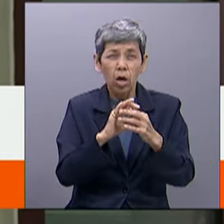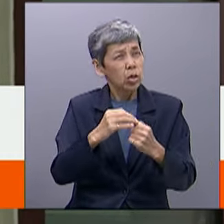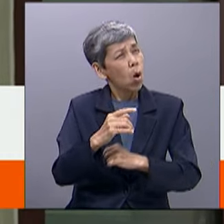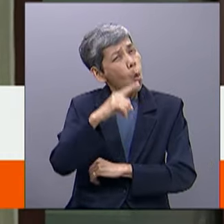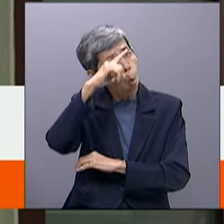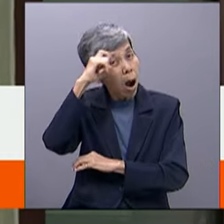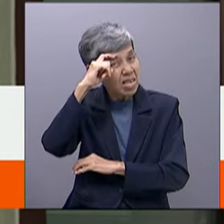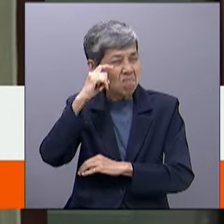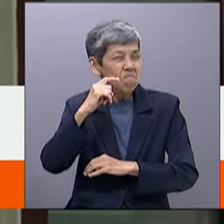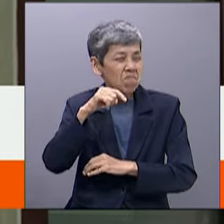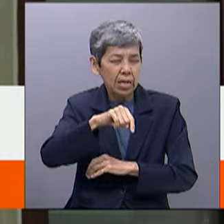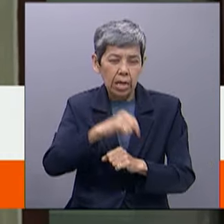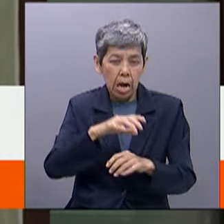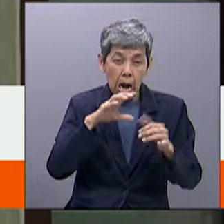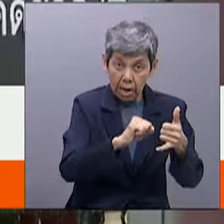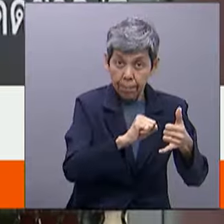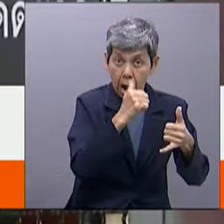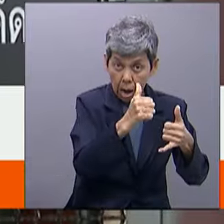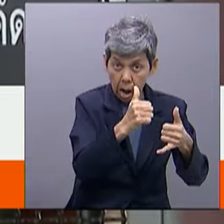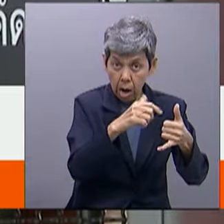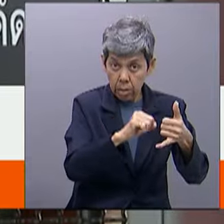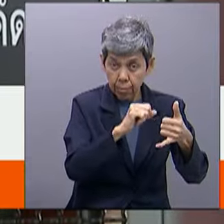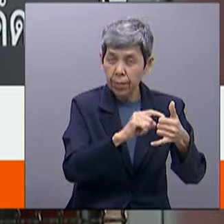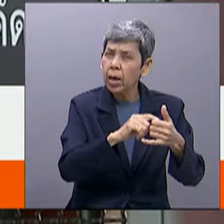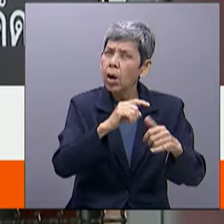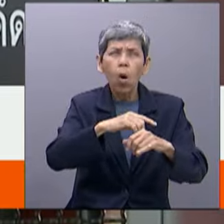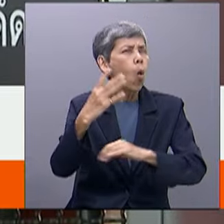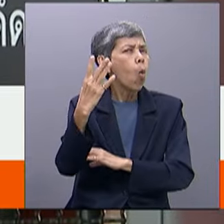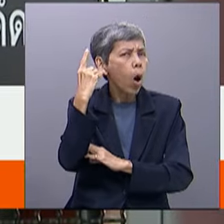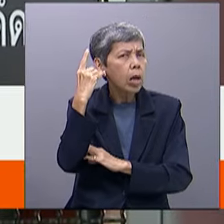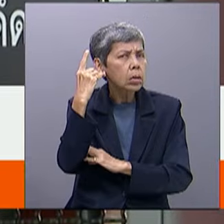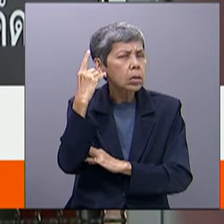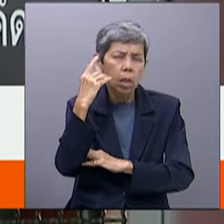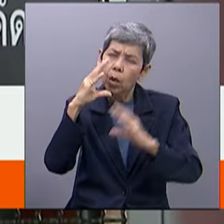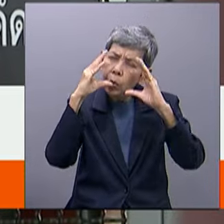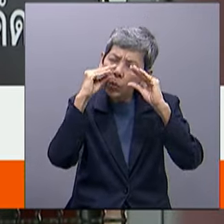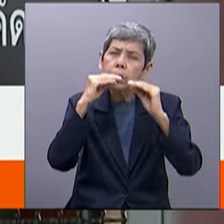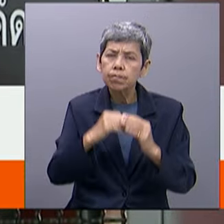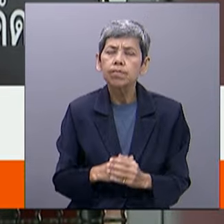เสาร์ที่ผ่านมาก่อนจะรวบตัวได้เมื่อช่วงเมื่อวานนี้นะคะตอนดึกๆนะคะ